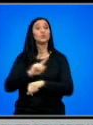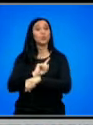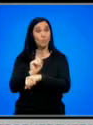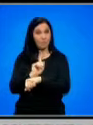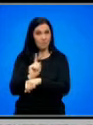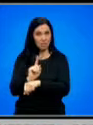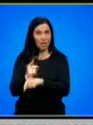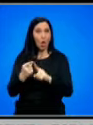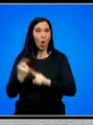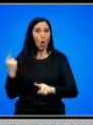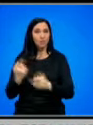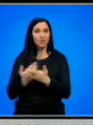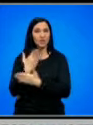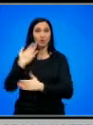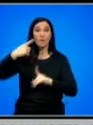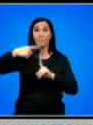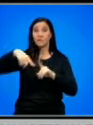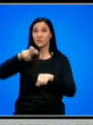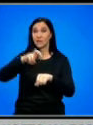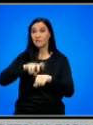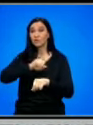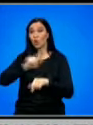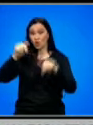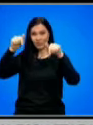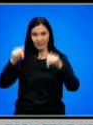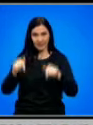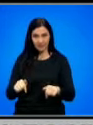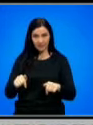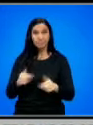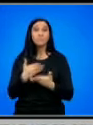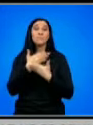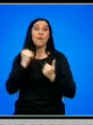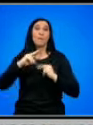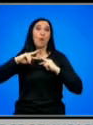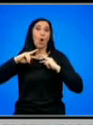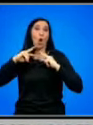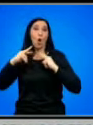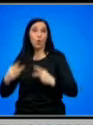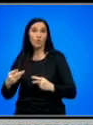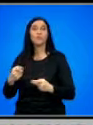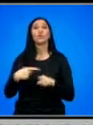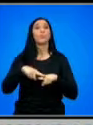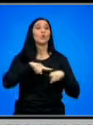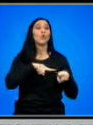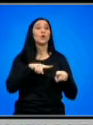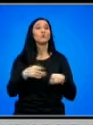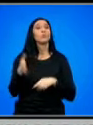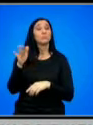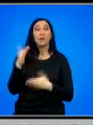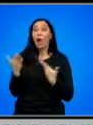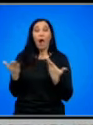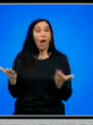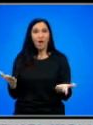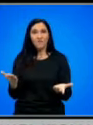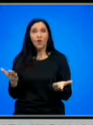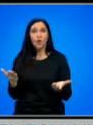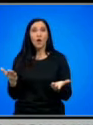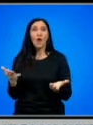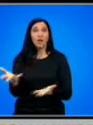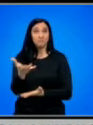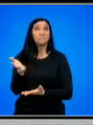момента, от началото на месец декември до днешен ден, нямаме отговор от прокуратурата дали и какво е взела